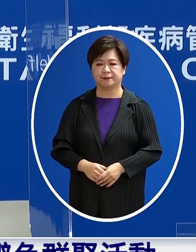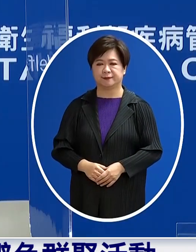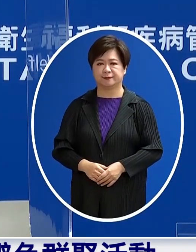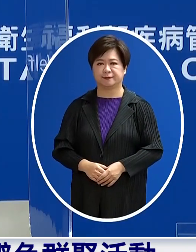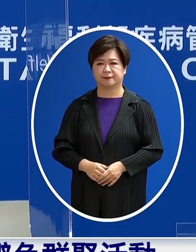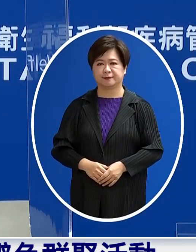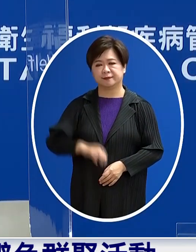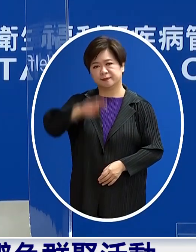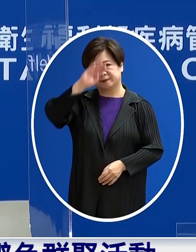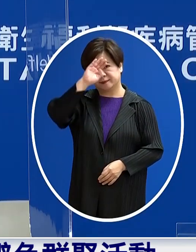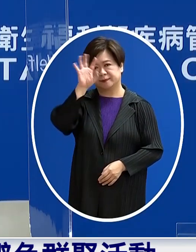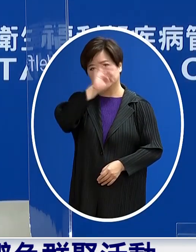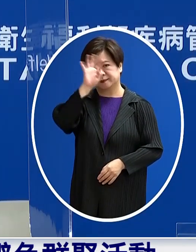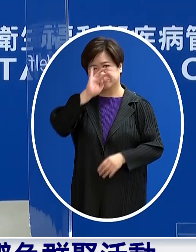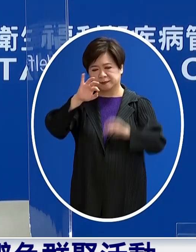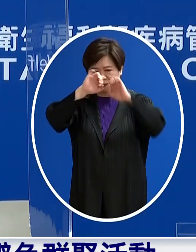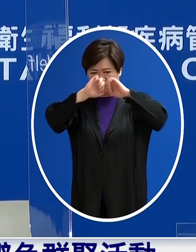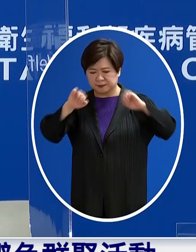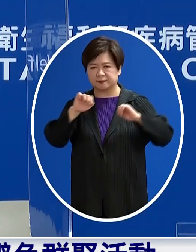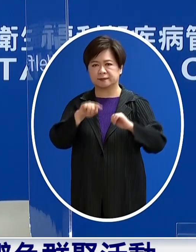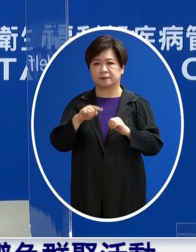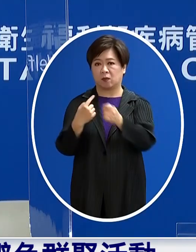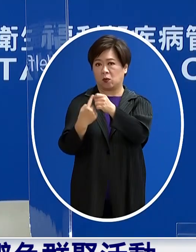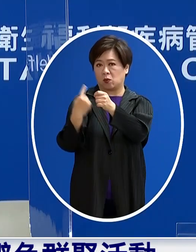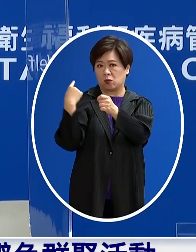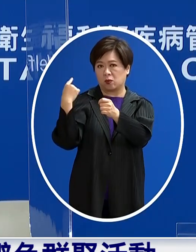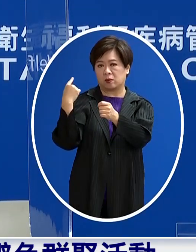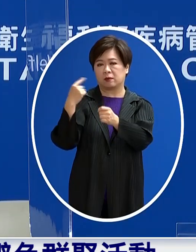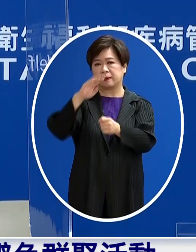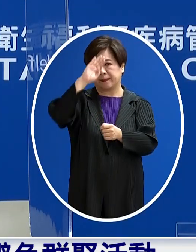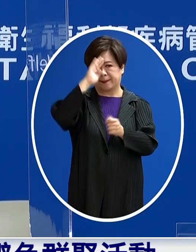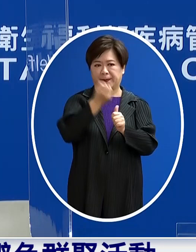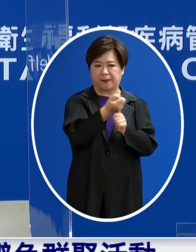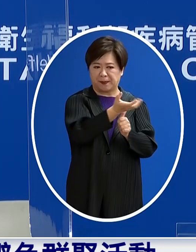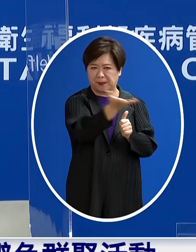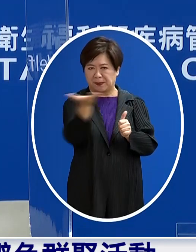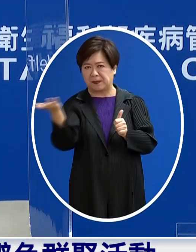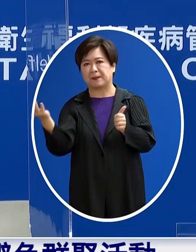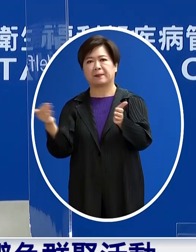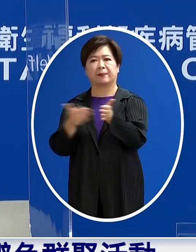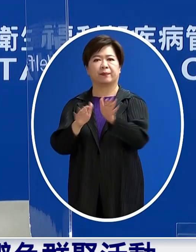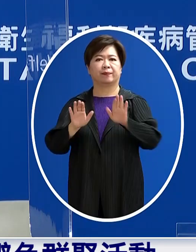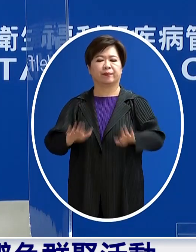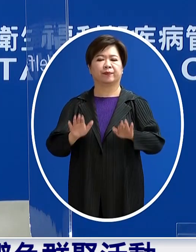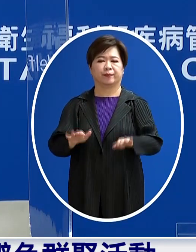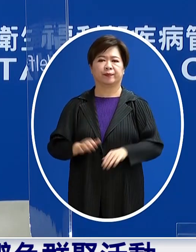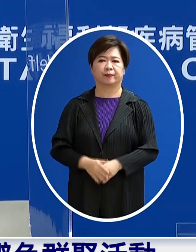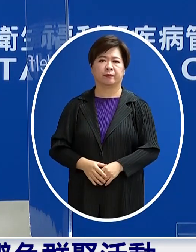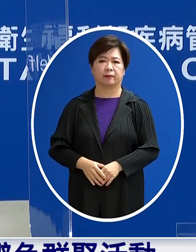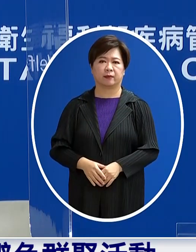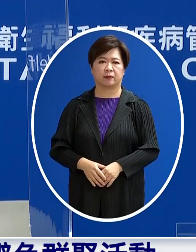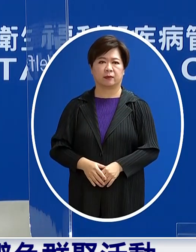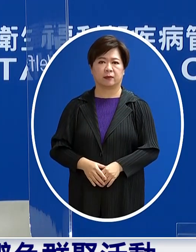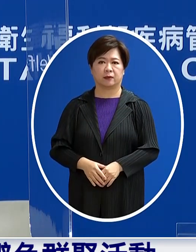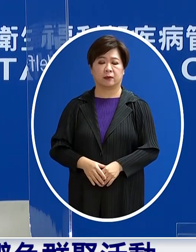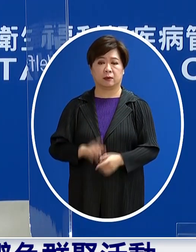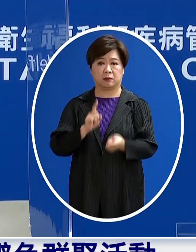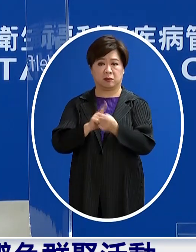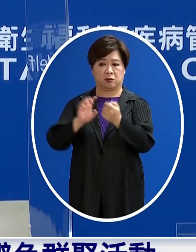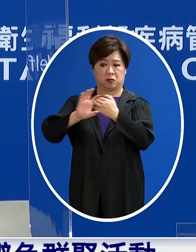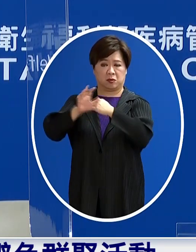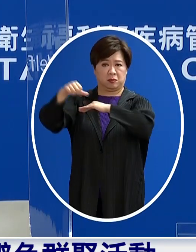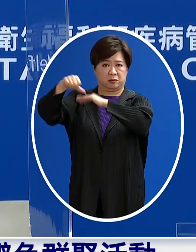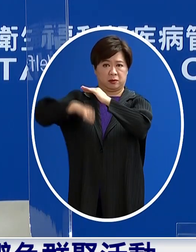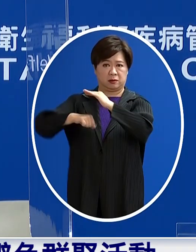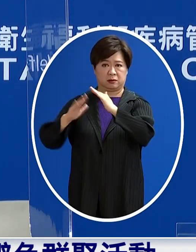疫调的部分，从去年疫情开始一直到现在，我们对于入境者